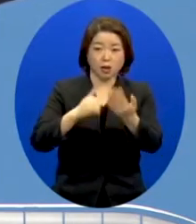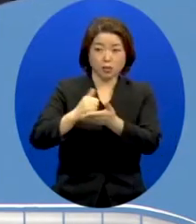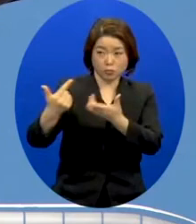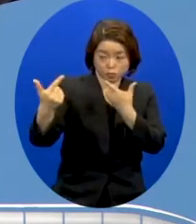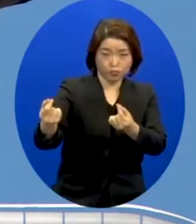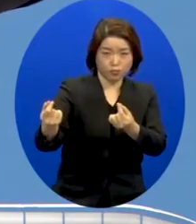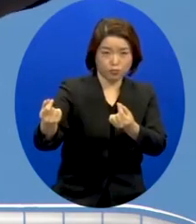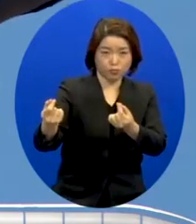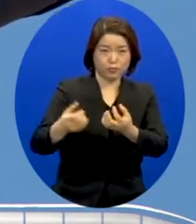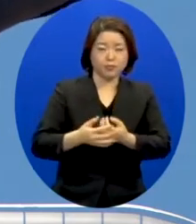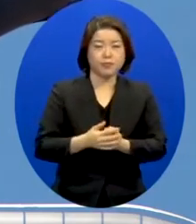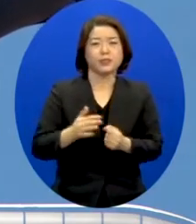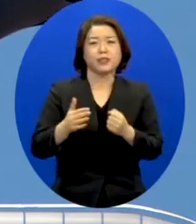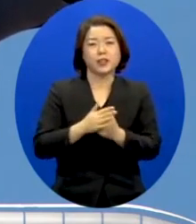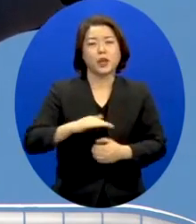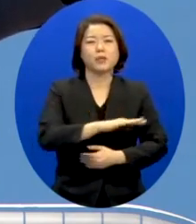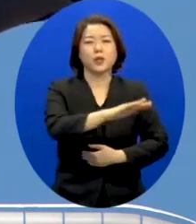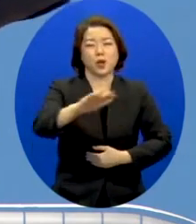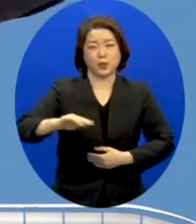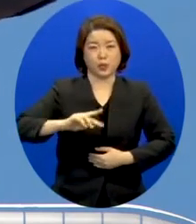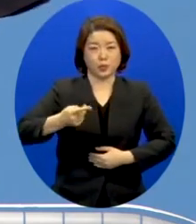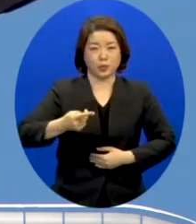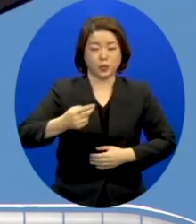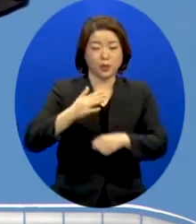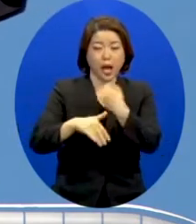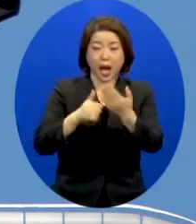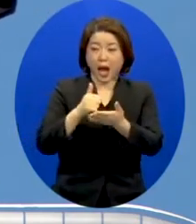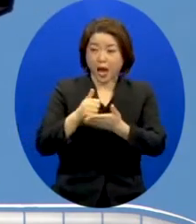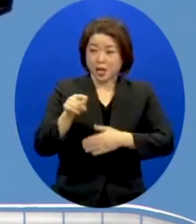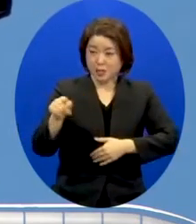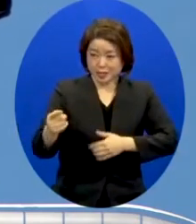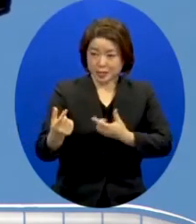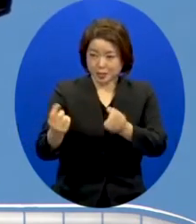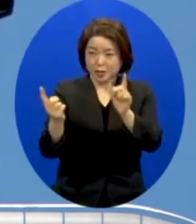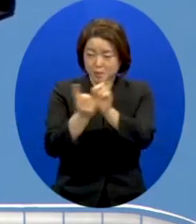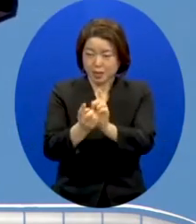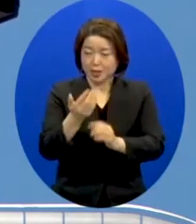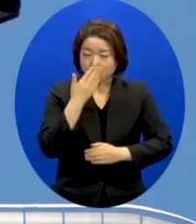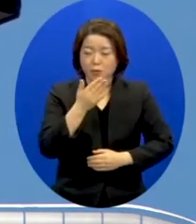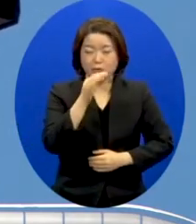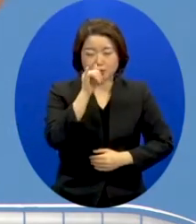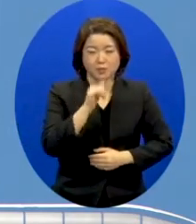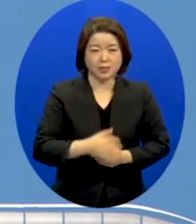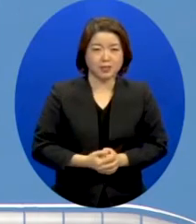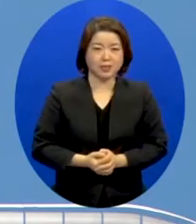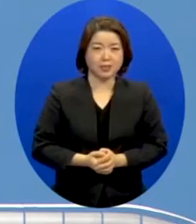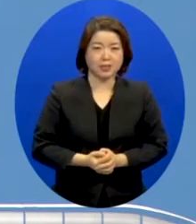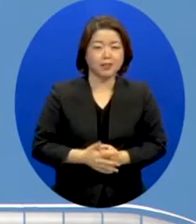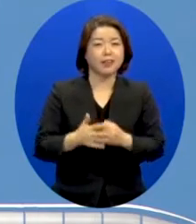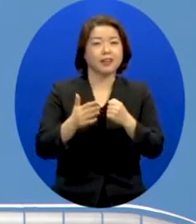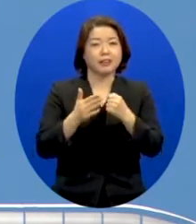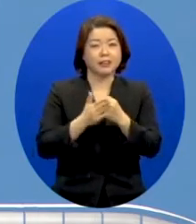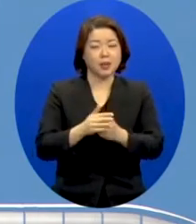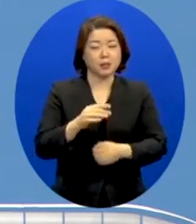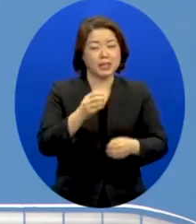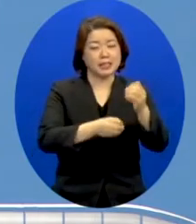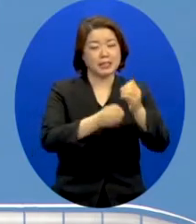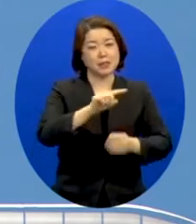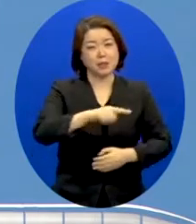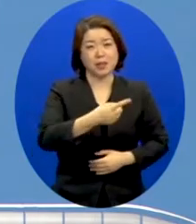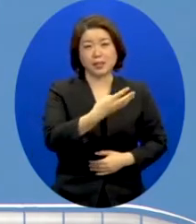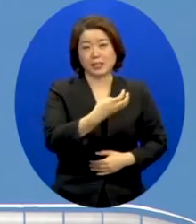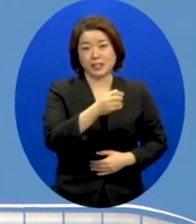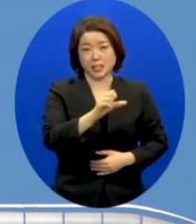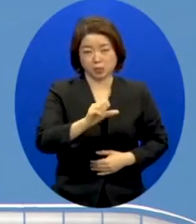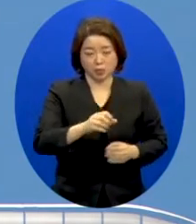하거든요 그러니까 우리도 하나님을 그렇게 만나게 될 것이잖아요 그러니까 이 시편 145